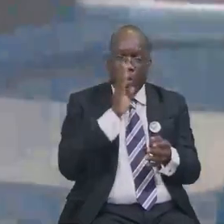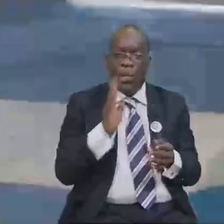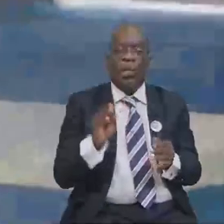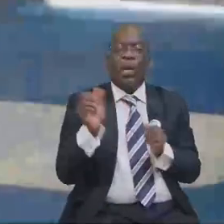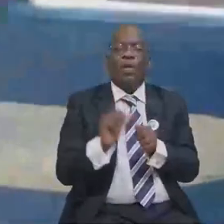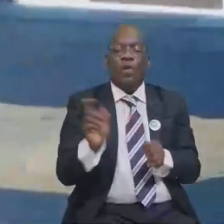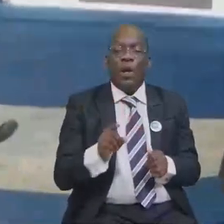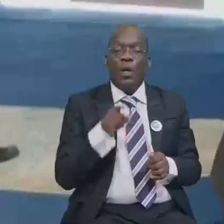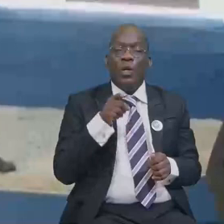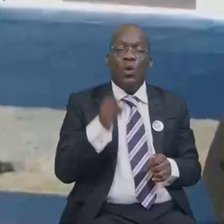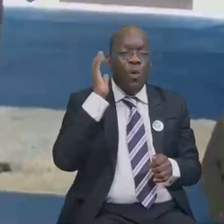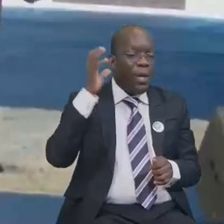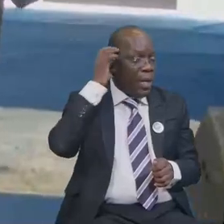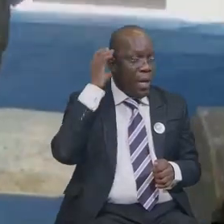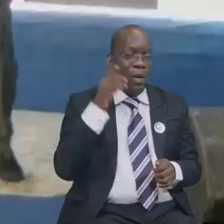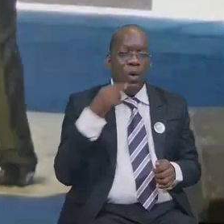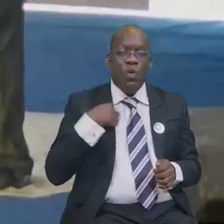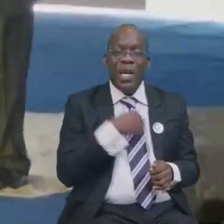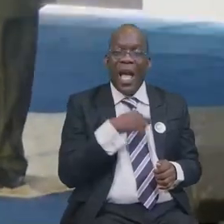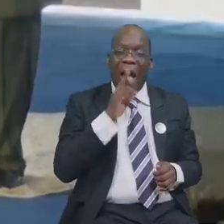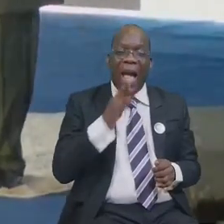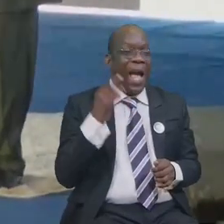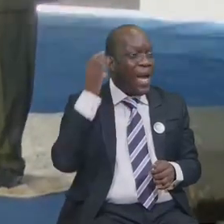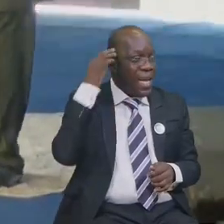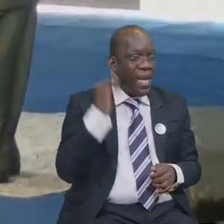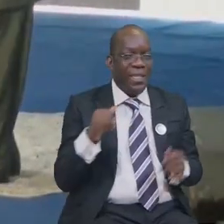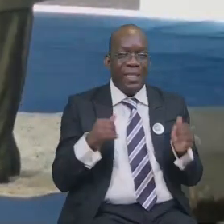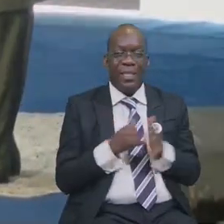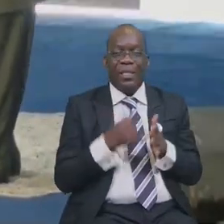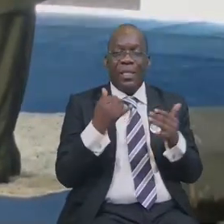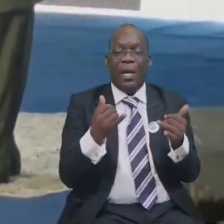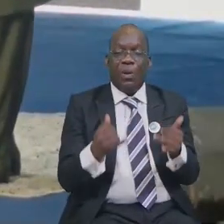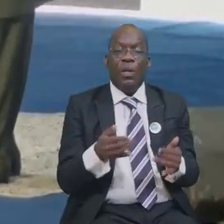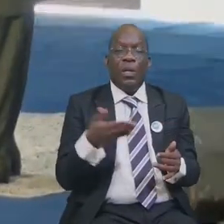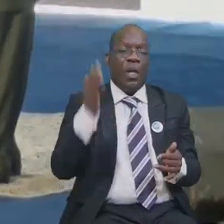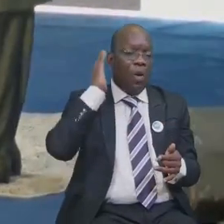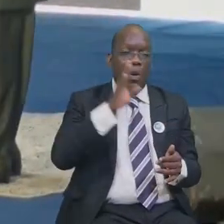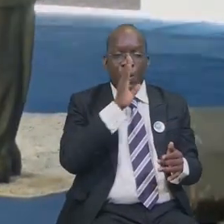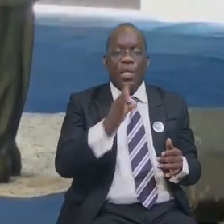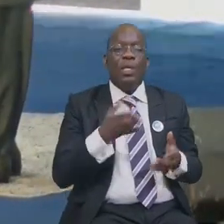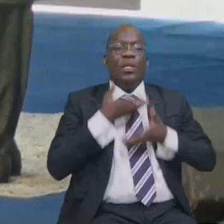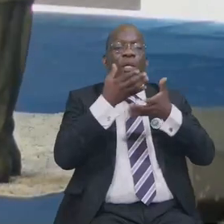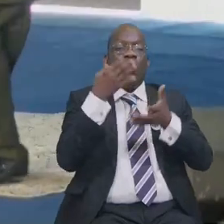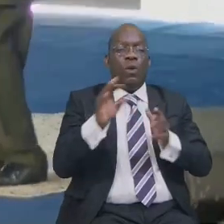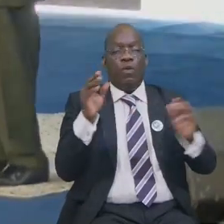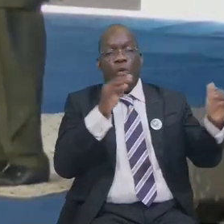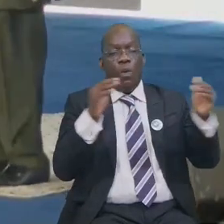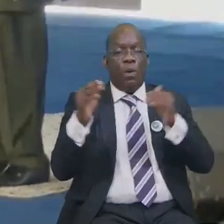Et combien parmi nous n'entendons pas? Nous entendons. Il dit qu'il y aura des bruits de guerre. Et de guerre.